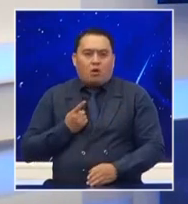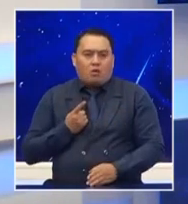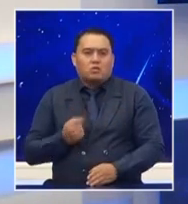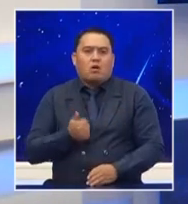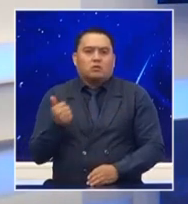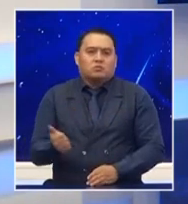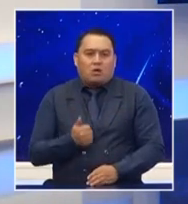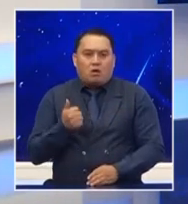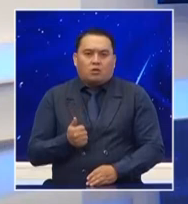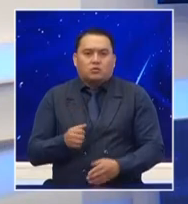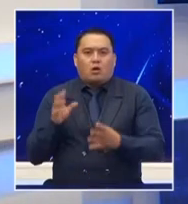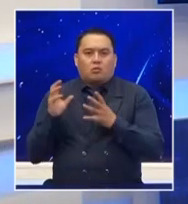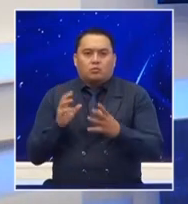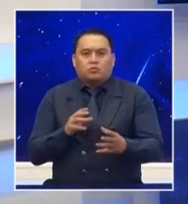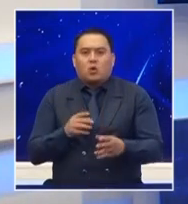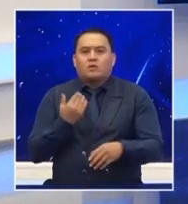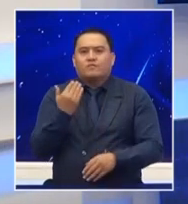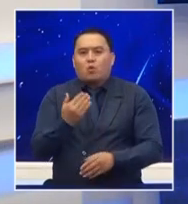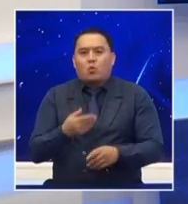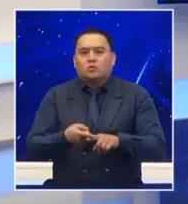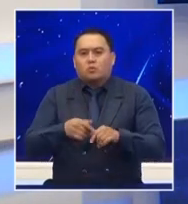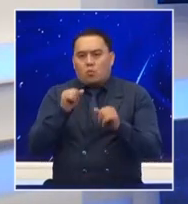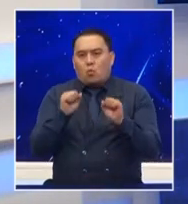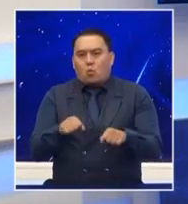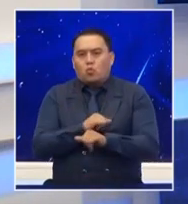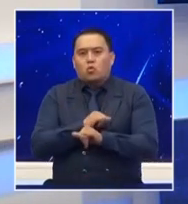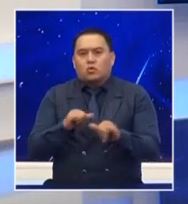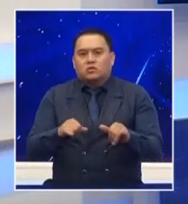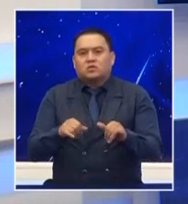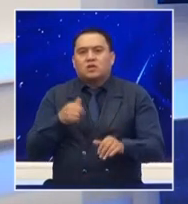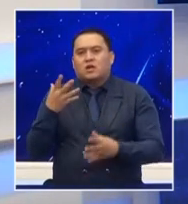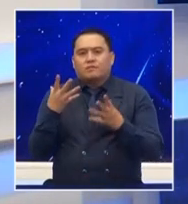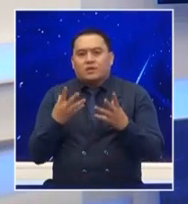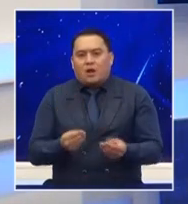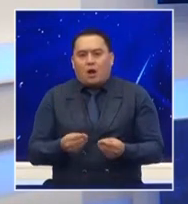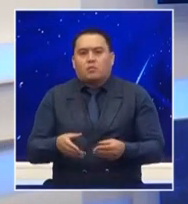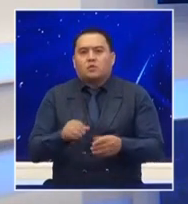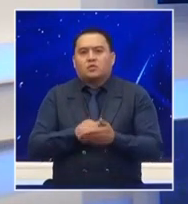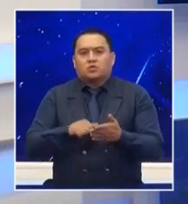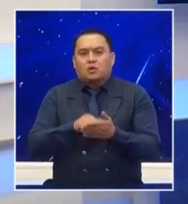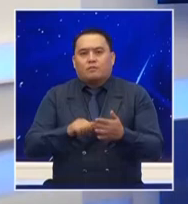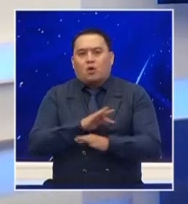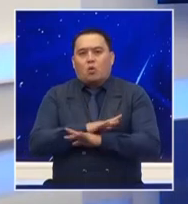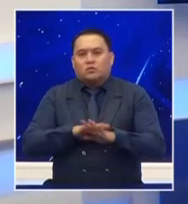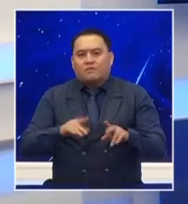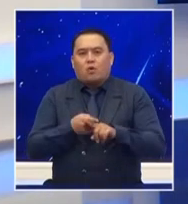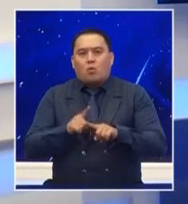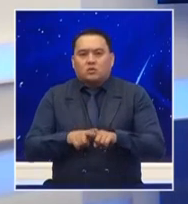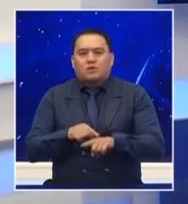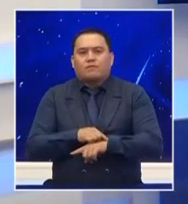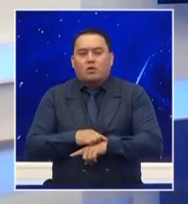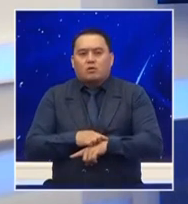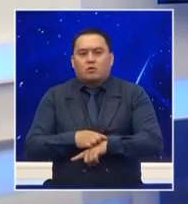А ожидание общественного транспорта, по словам сельчан, может растянуться на целый день. В чем причина образования дорожных заторов